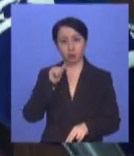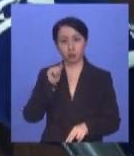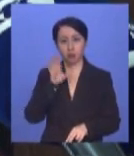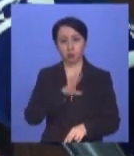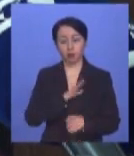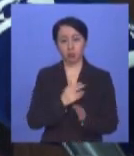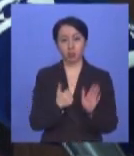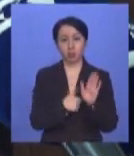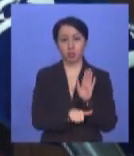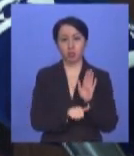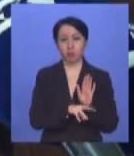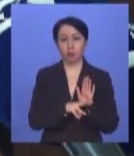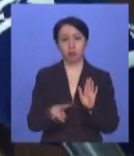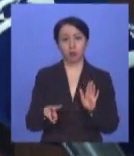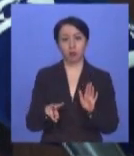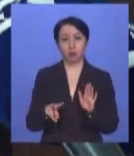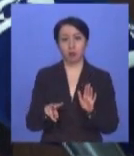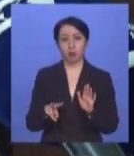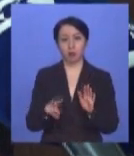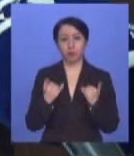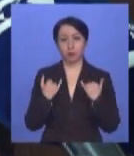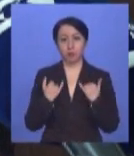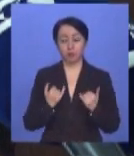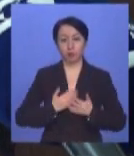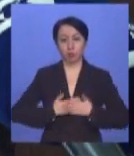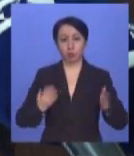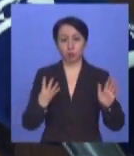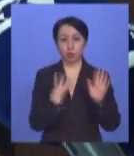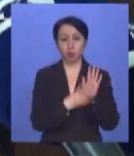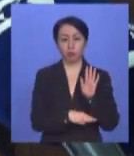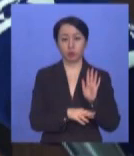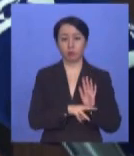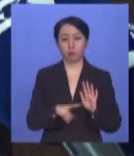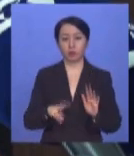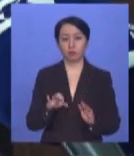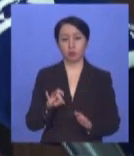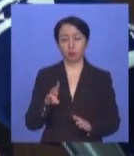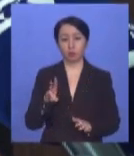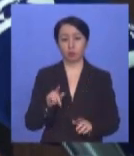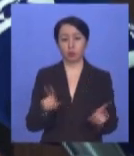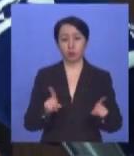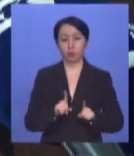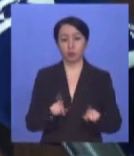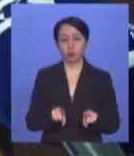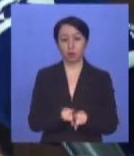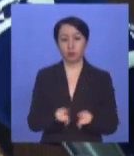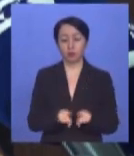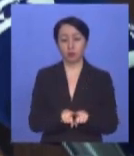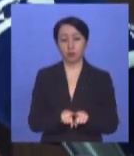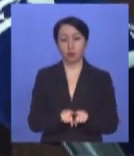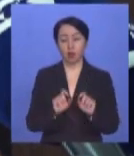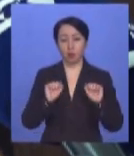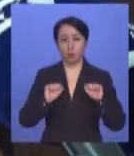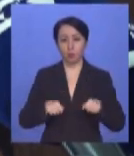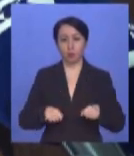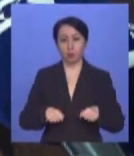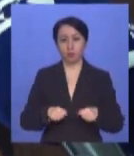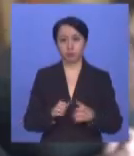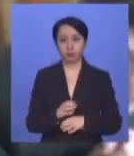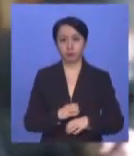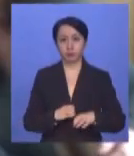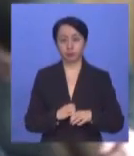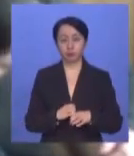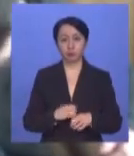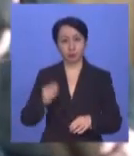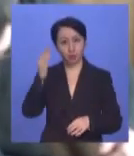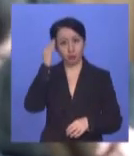у нас 60 метров кубических в секунду, то сегодня они их уже увеличили до 90 метров кубических в секунду, что также может повлиять на паводковую обстановку.